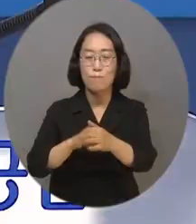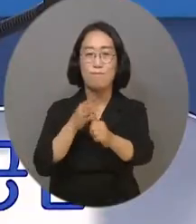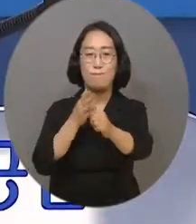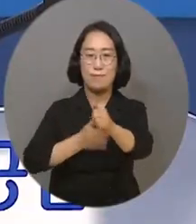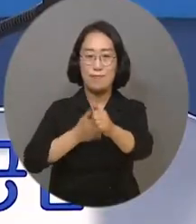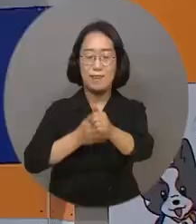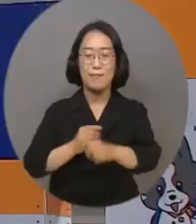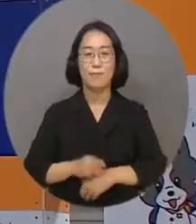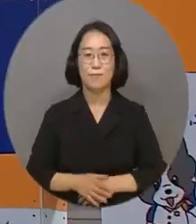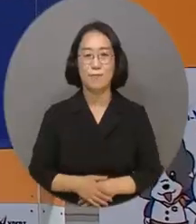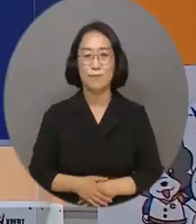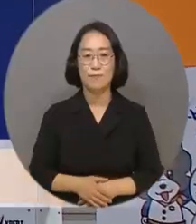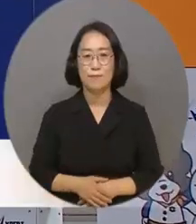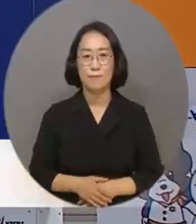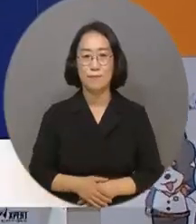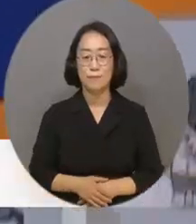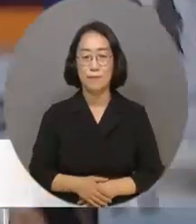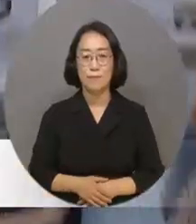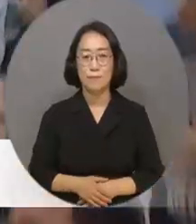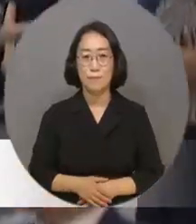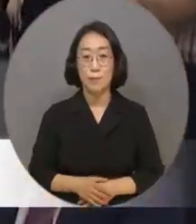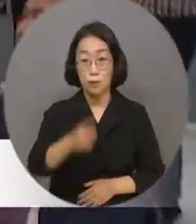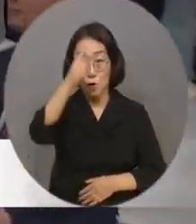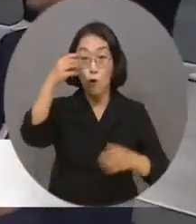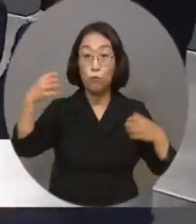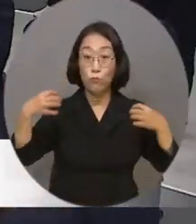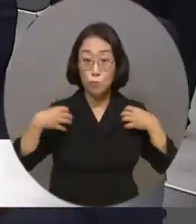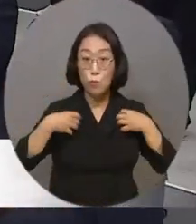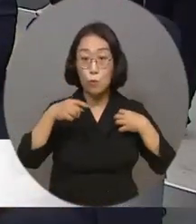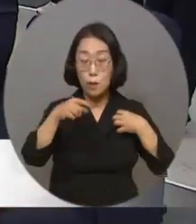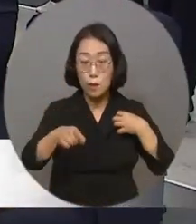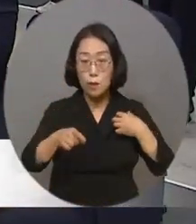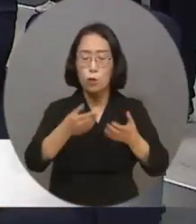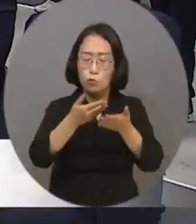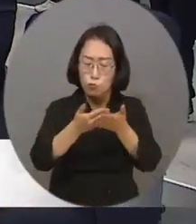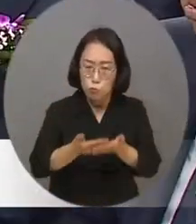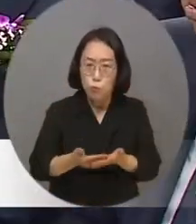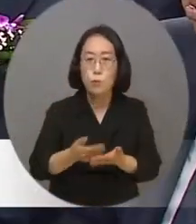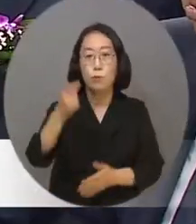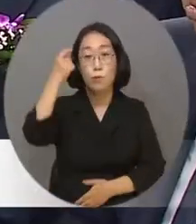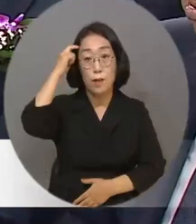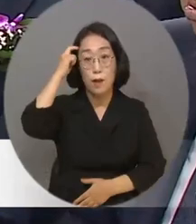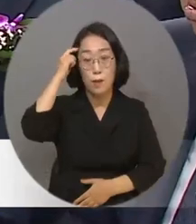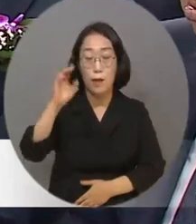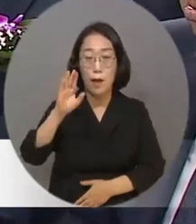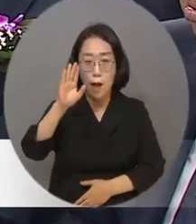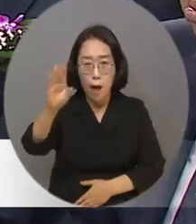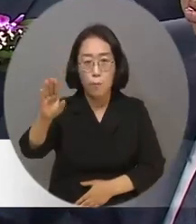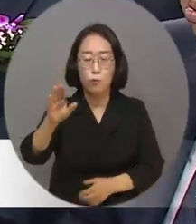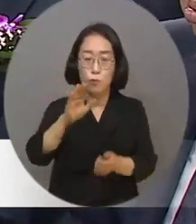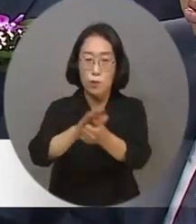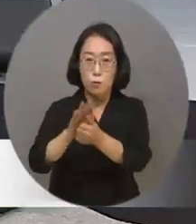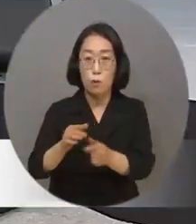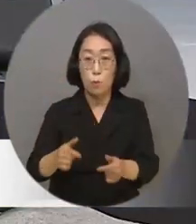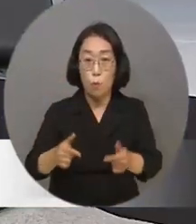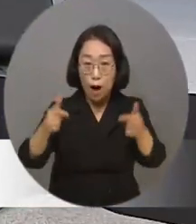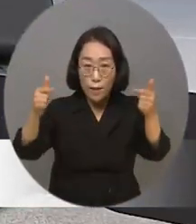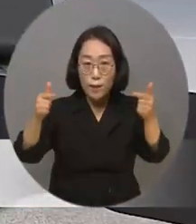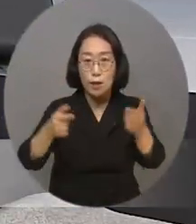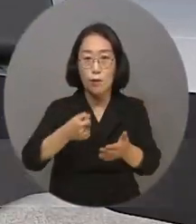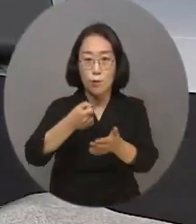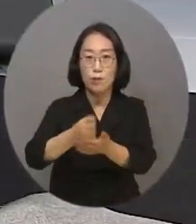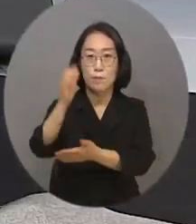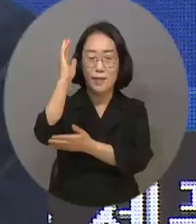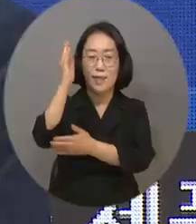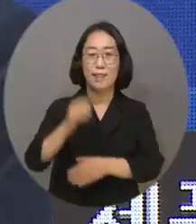부탁드립니다. 고용노동부도 보조공학기기의 중요성을 강조하며 향후 지원 확대에 대한 의지를